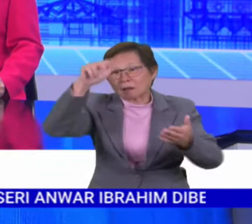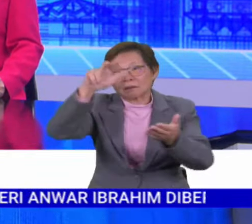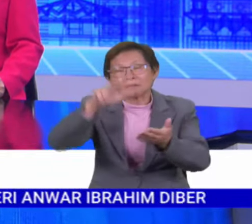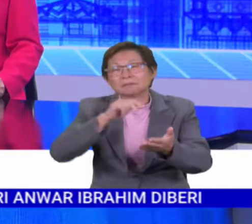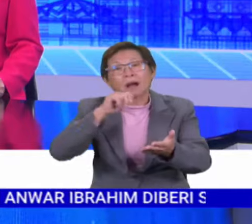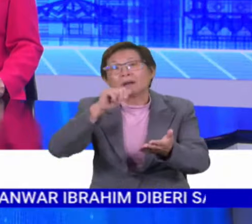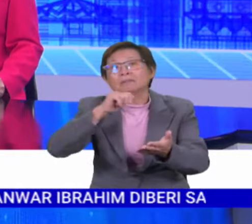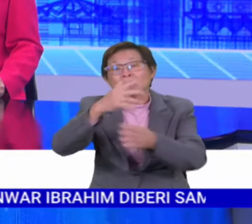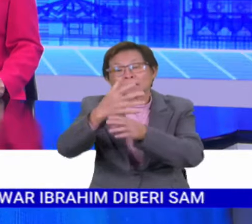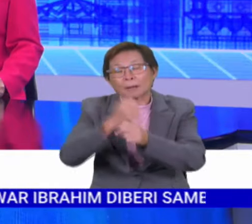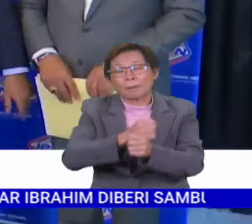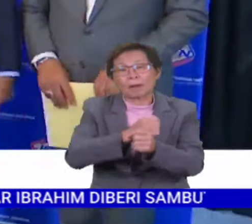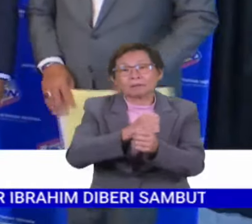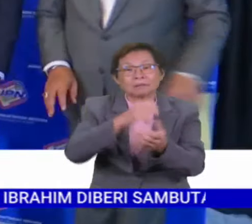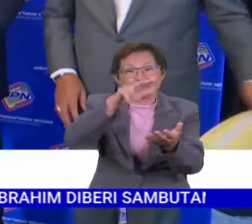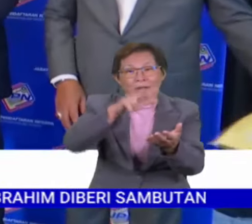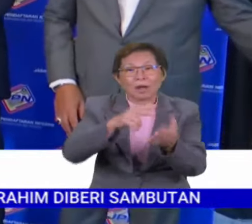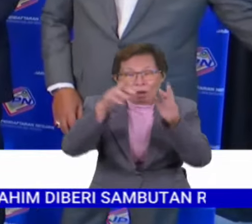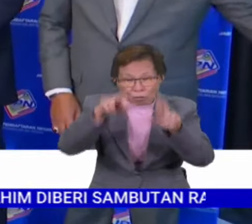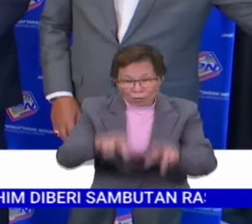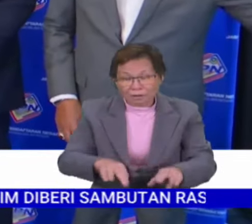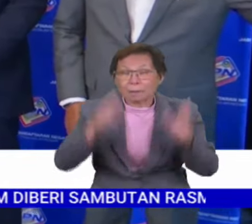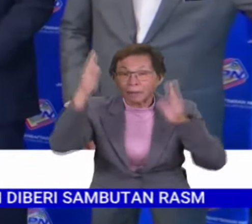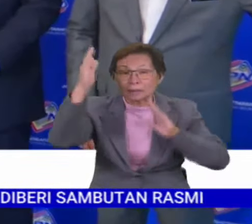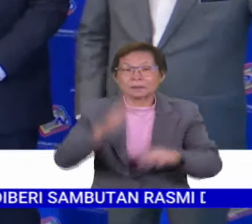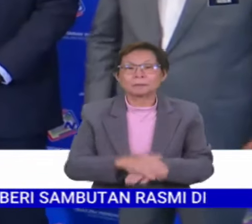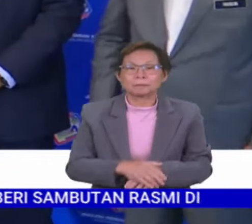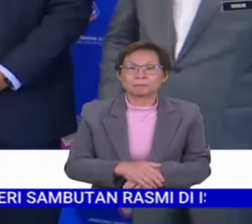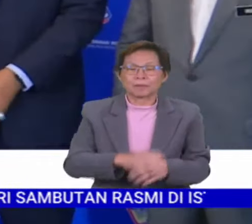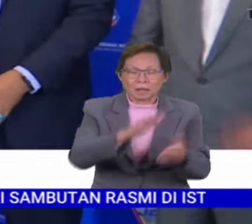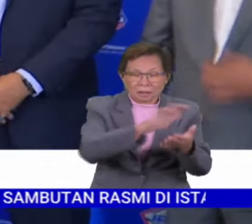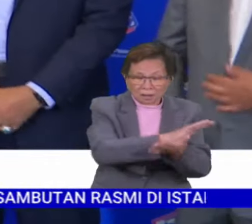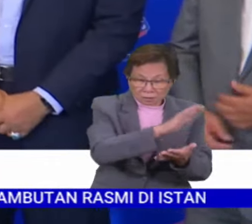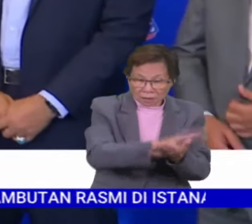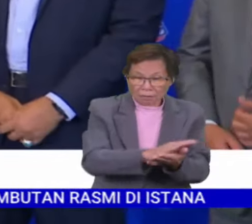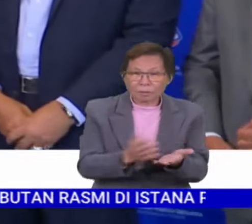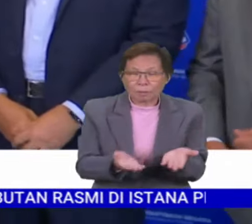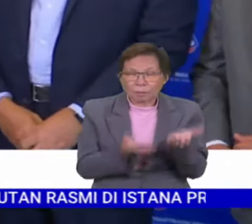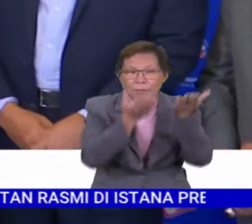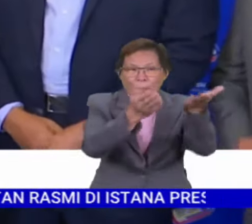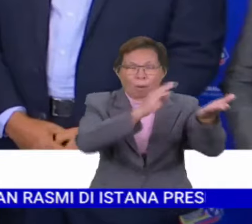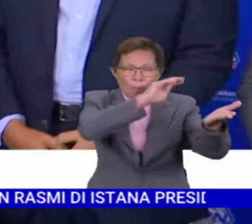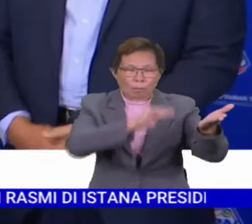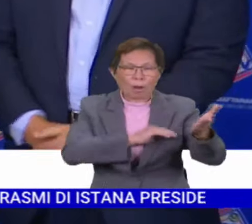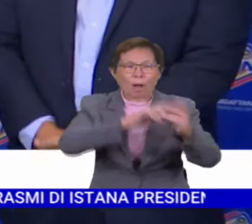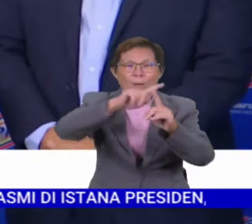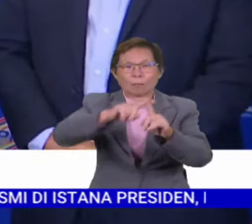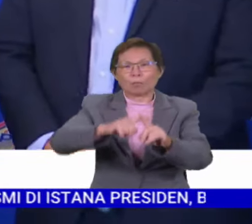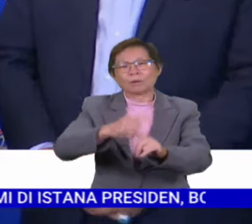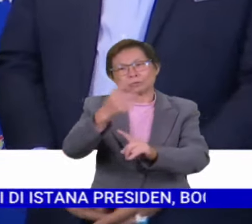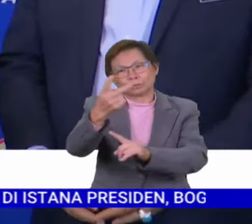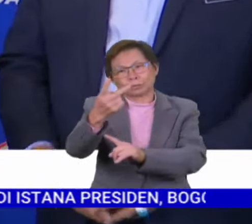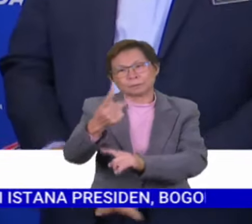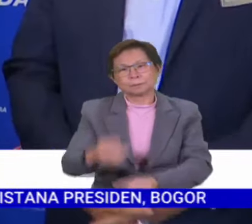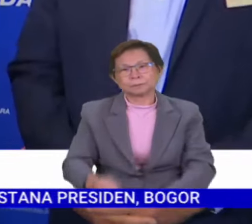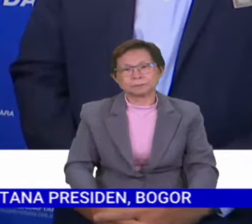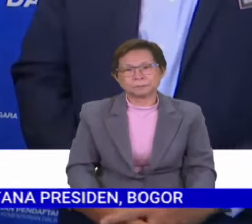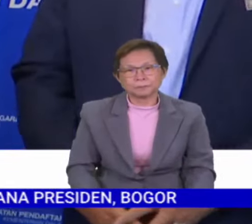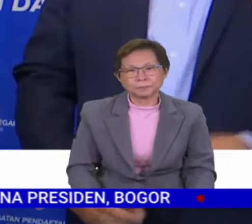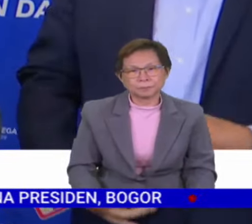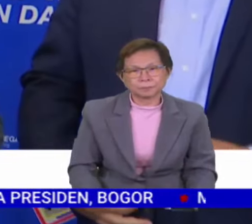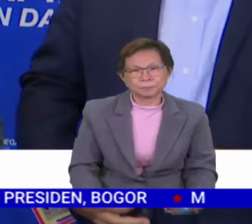taraf. Jelasnya, kertas jemaah menteri itu dijangka akan diangkat ke kabinet bulan depan.